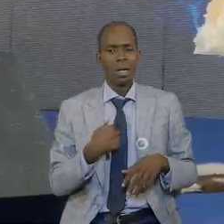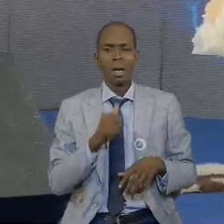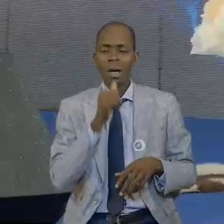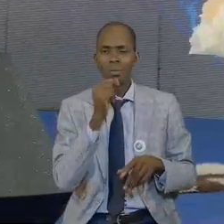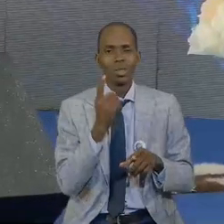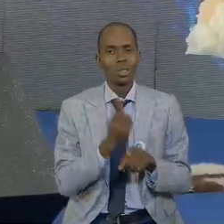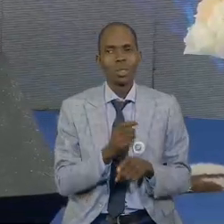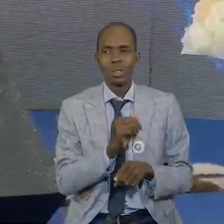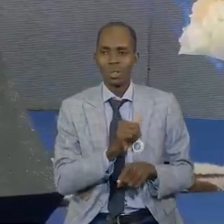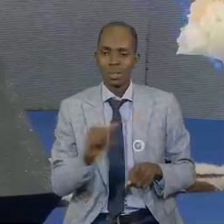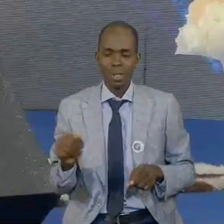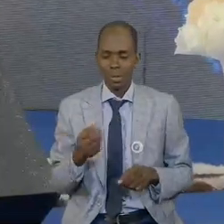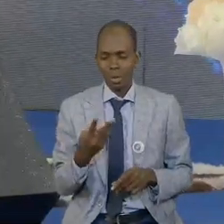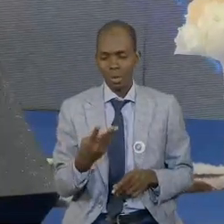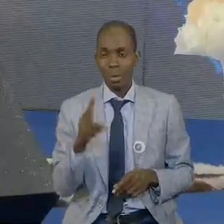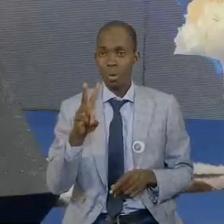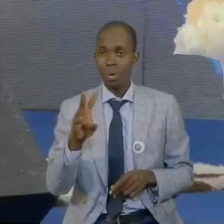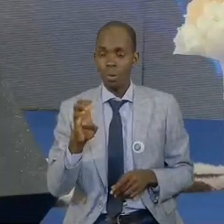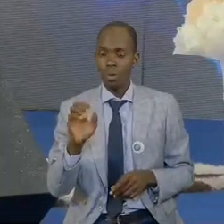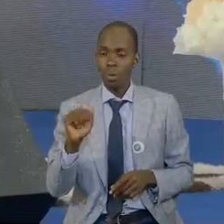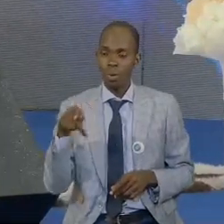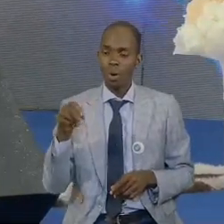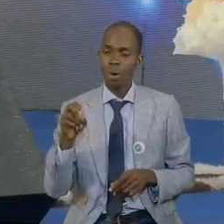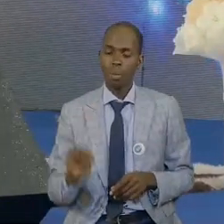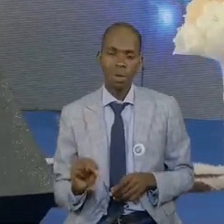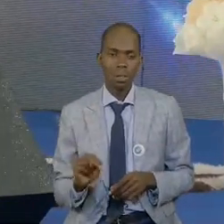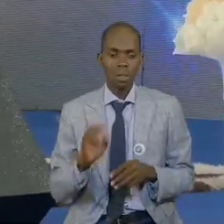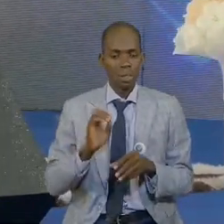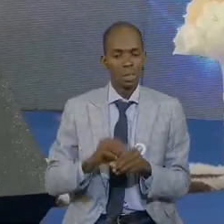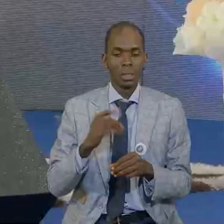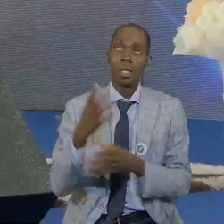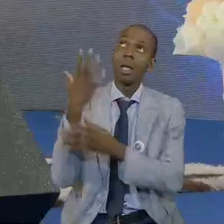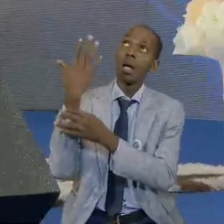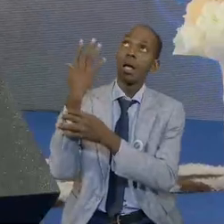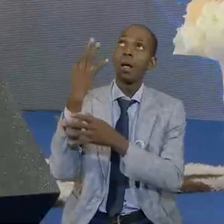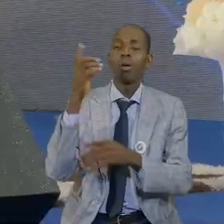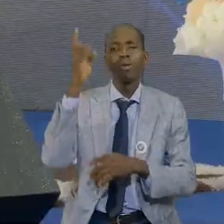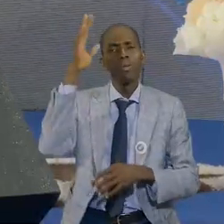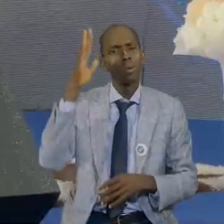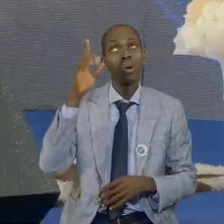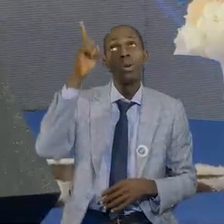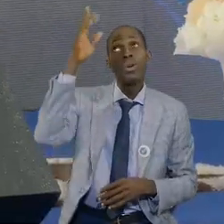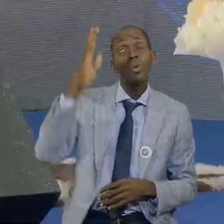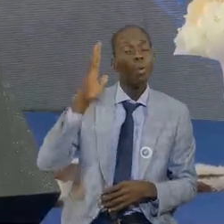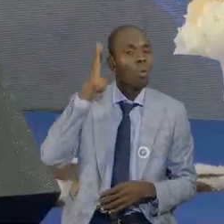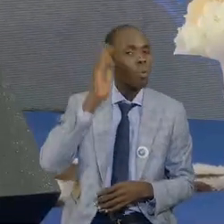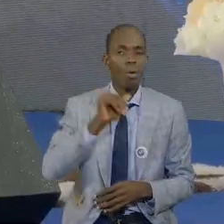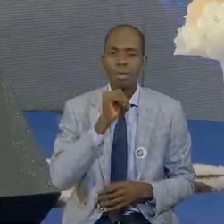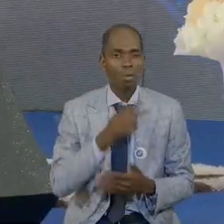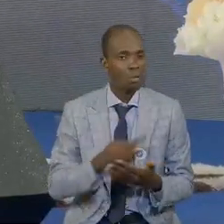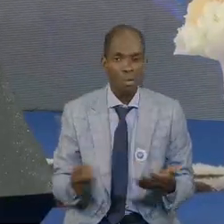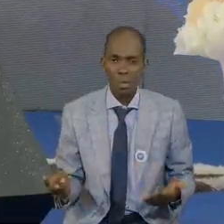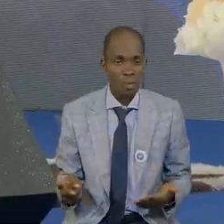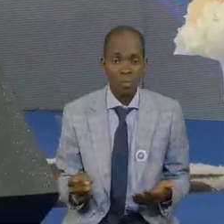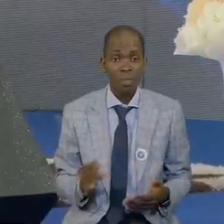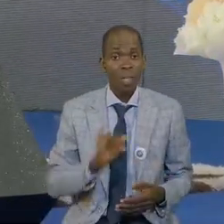Et moi je ne suis qu'une arme. In the hand of God. Entre les mains de Dieu. God will not fail. Dieu ne jouera pas. I say